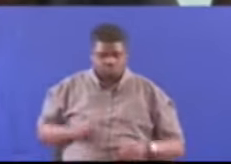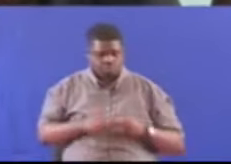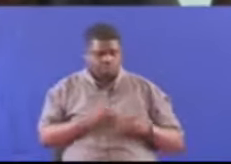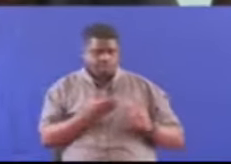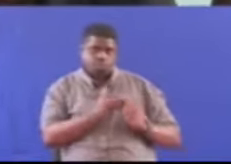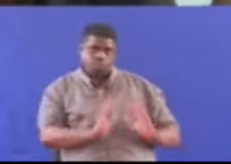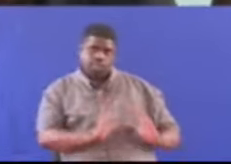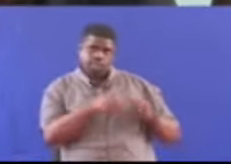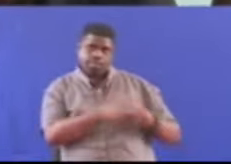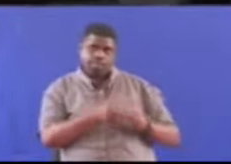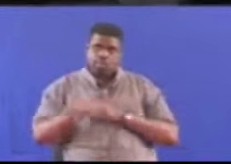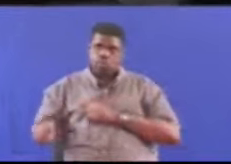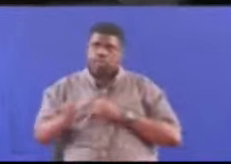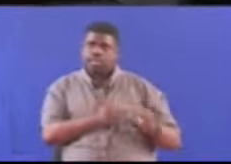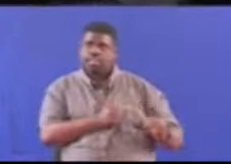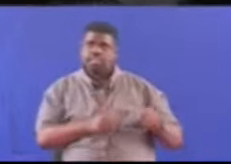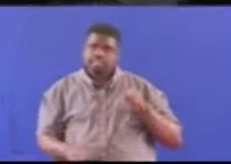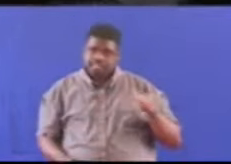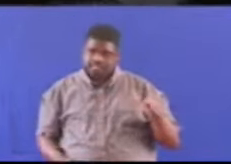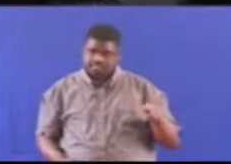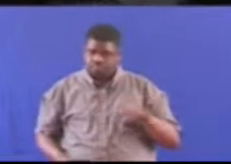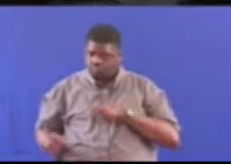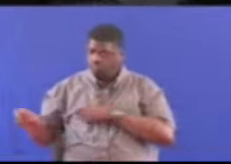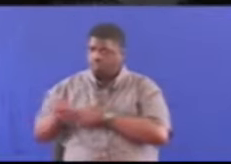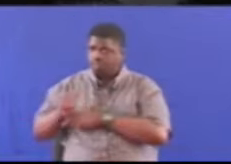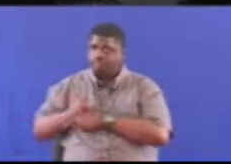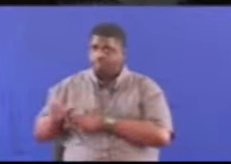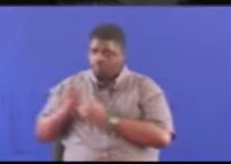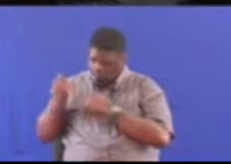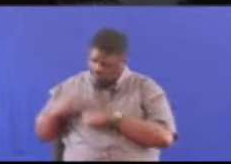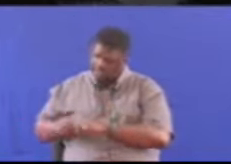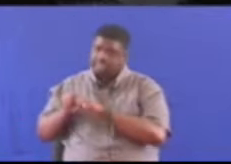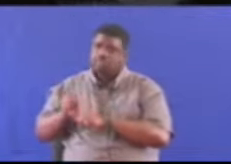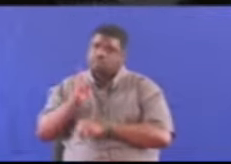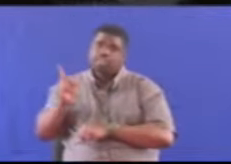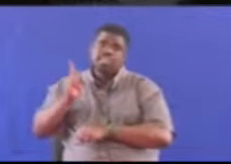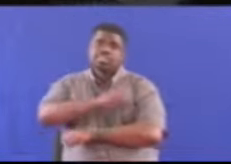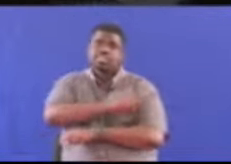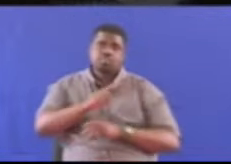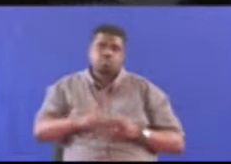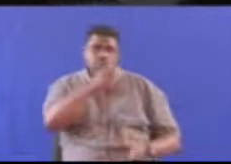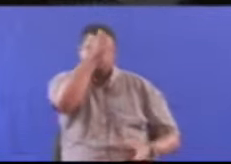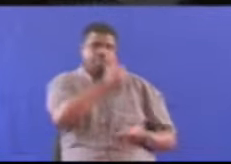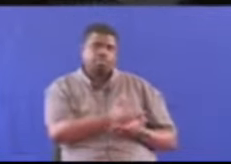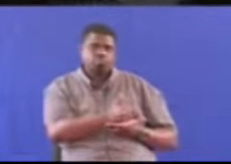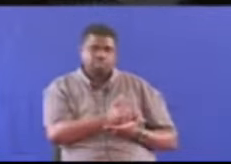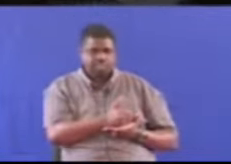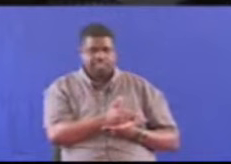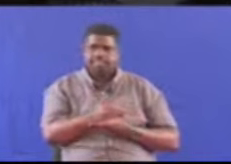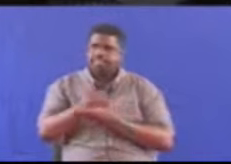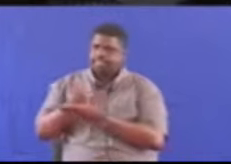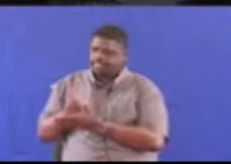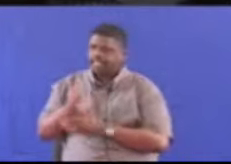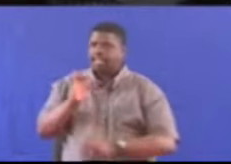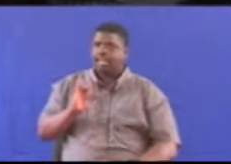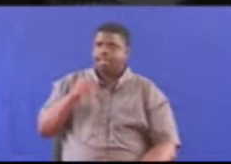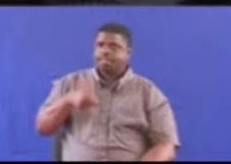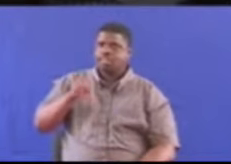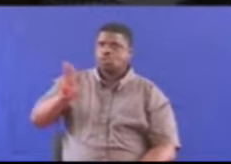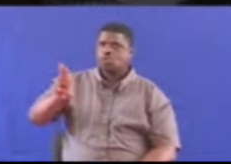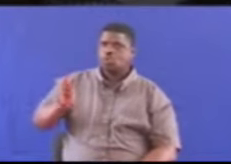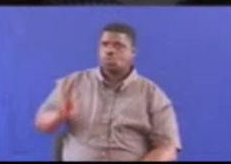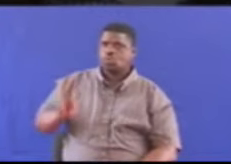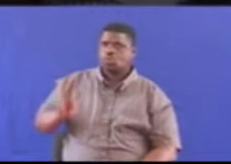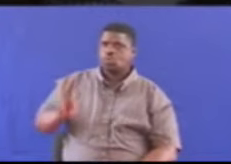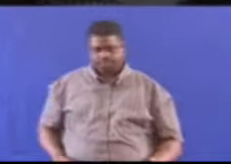ya utendaji ambayo husimamia utekelezaji wa kila siku wa maamuzi na maazimio ya IPU.